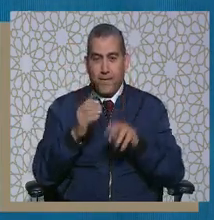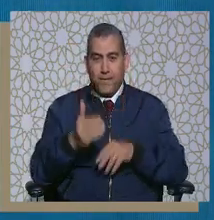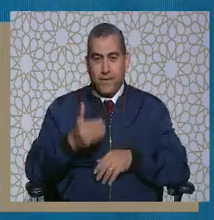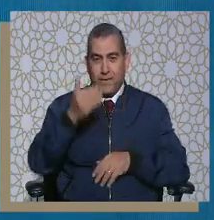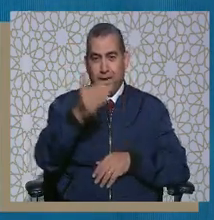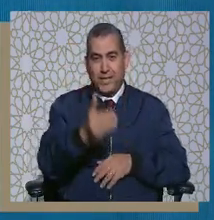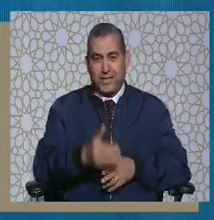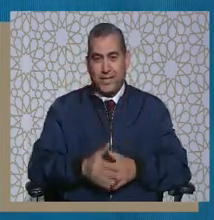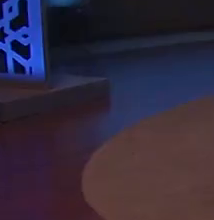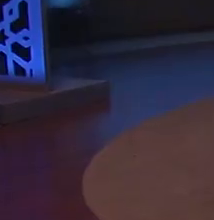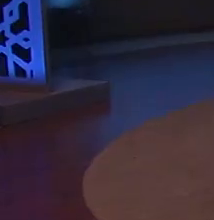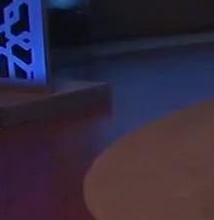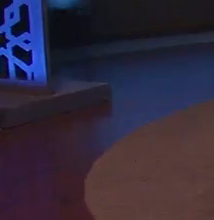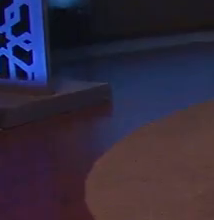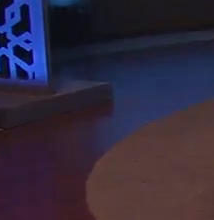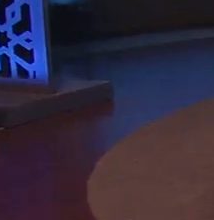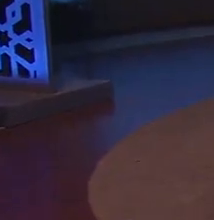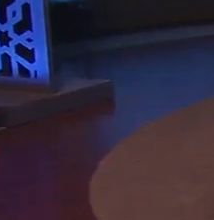بعد